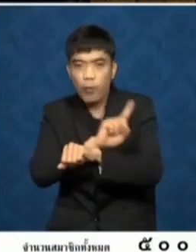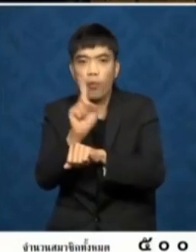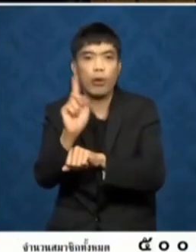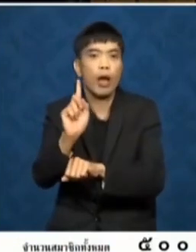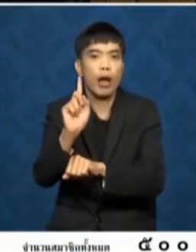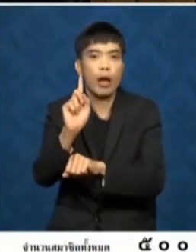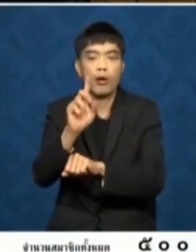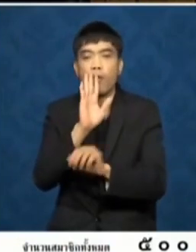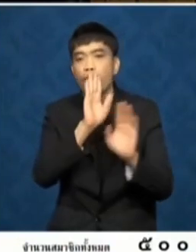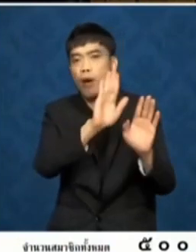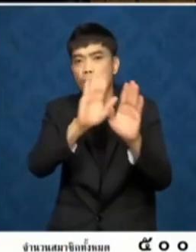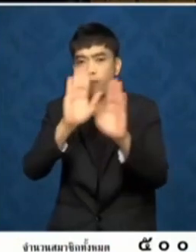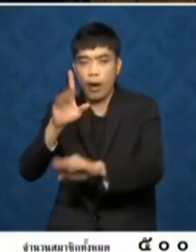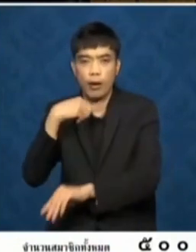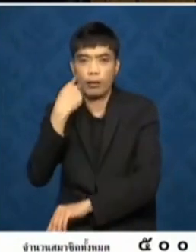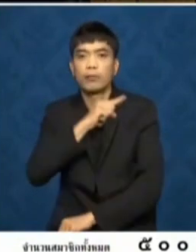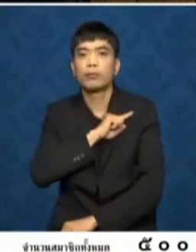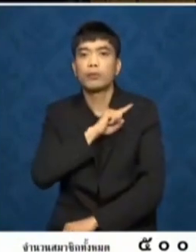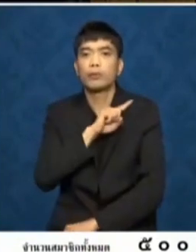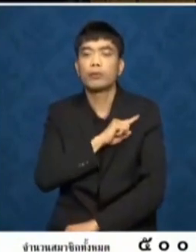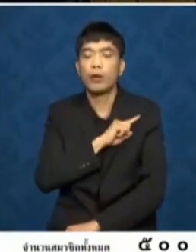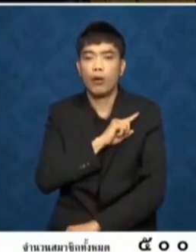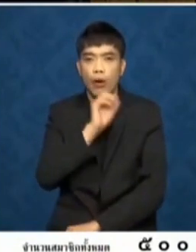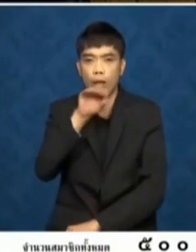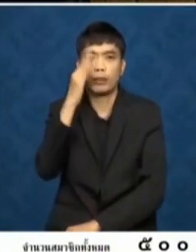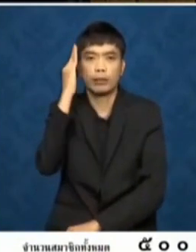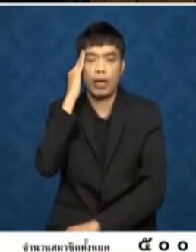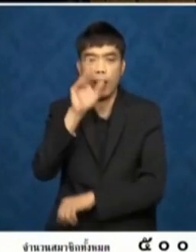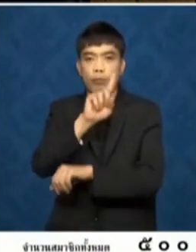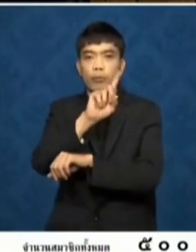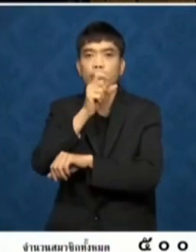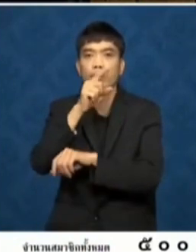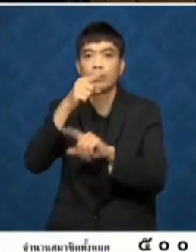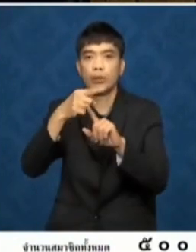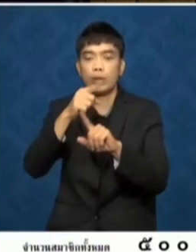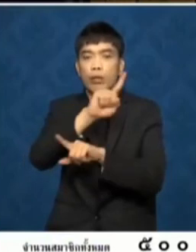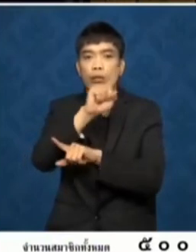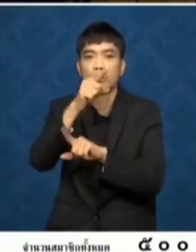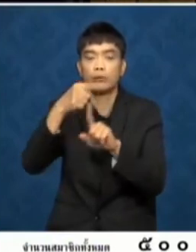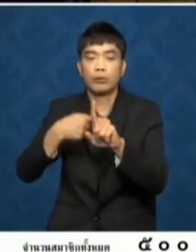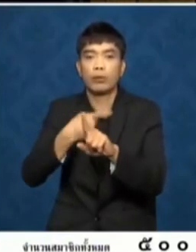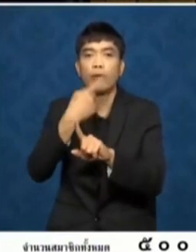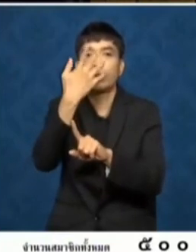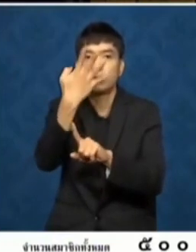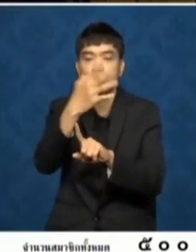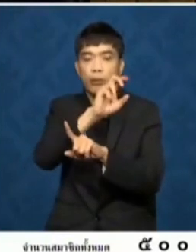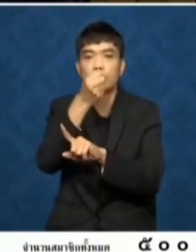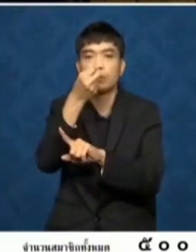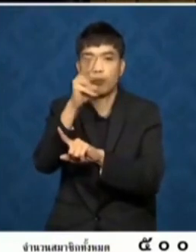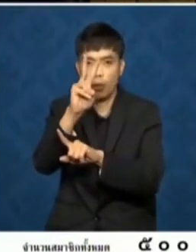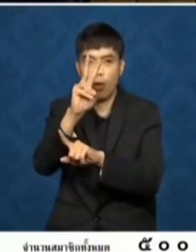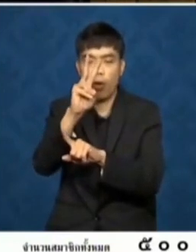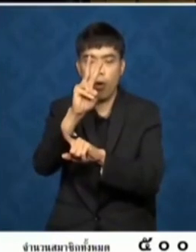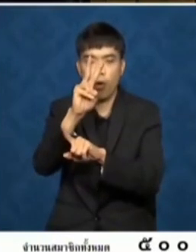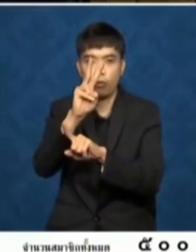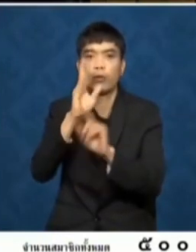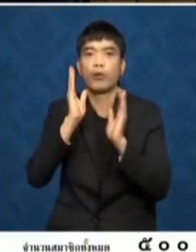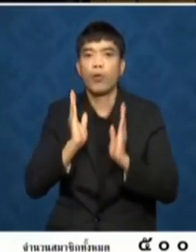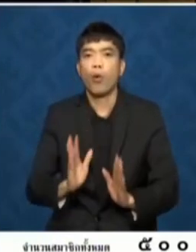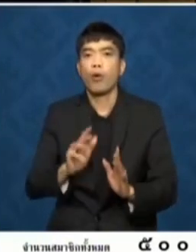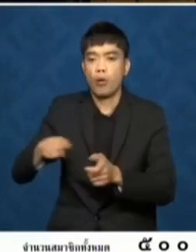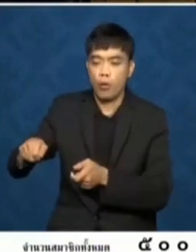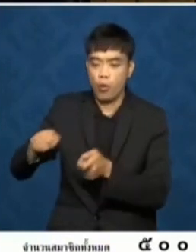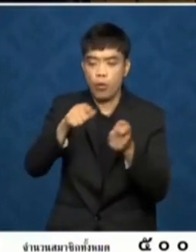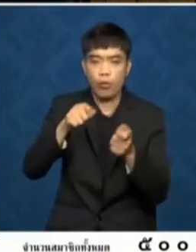ครับว่าในช่วงวันที่ 12-16เมษายนนี้เป็นช่วงเทศกาลนะครับจะมีประชาชนเดินทางกลับ